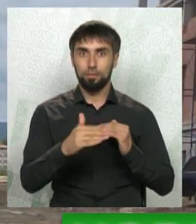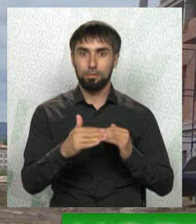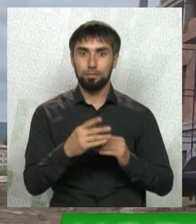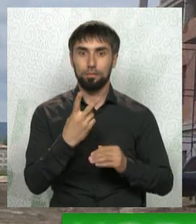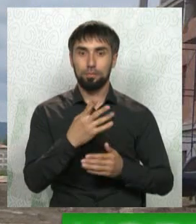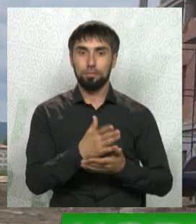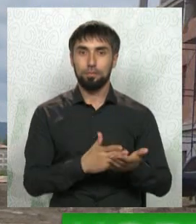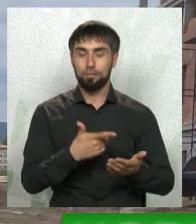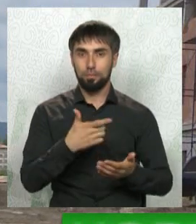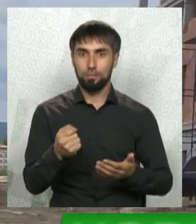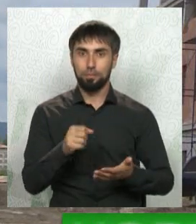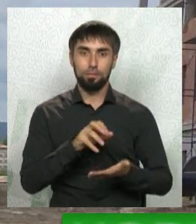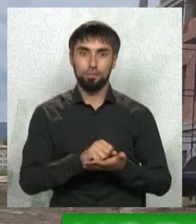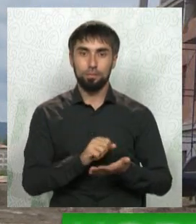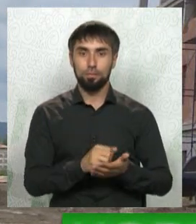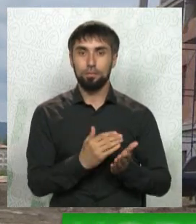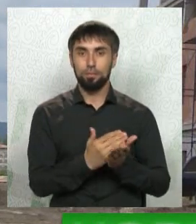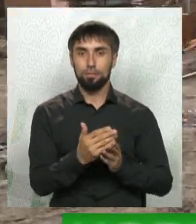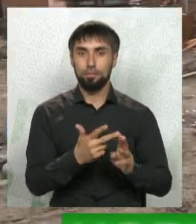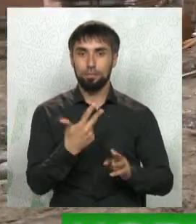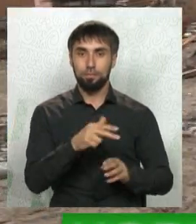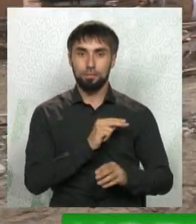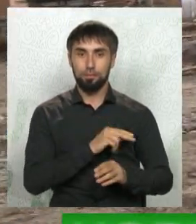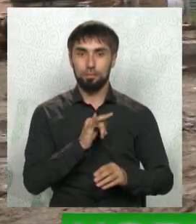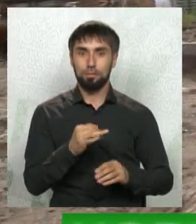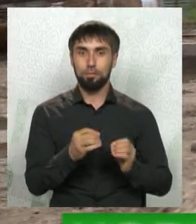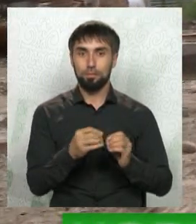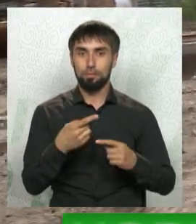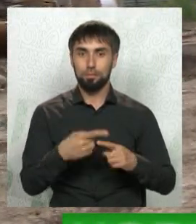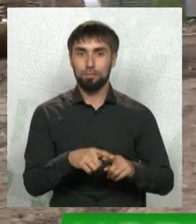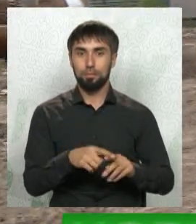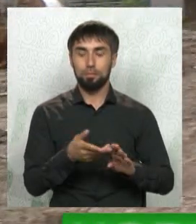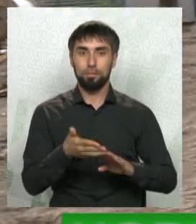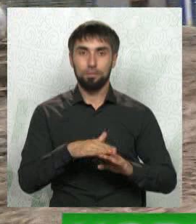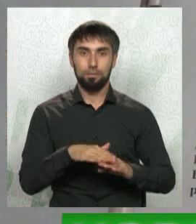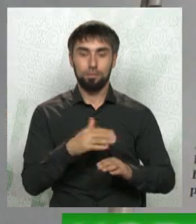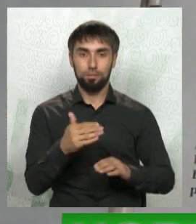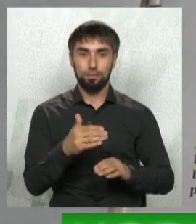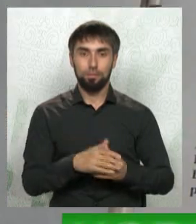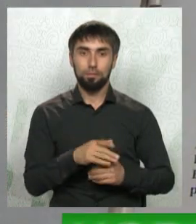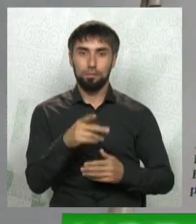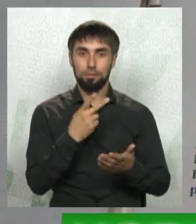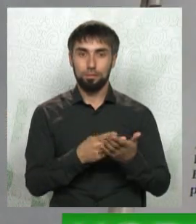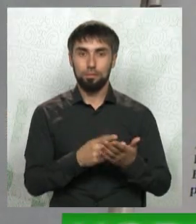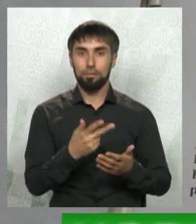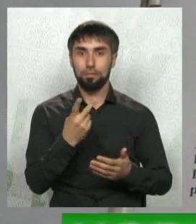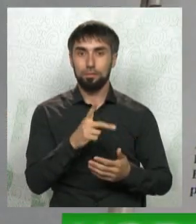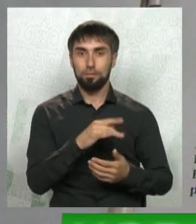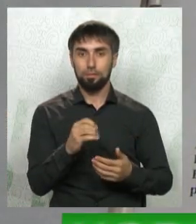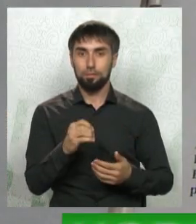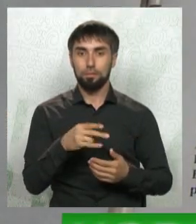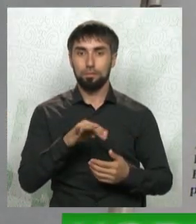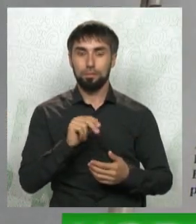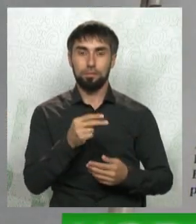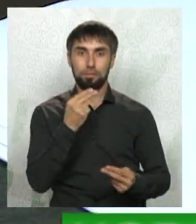2,5 гектара задействовано свыше 30 рабочих и 10 единиц тяжелой техники. Здесь предусмотрено 2 здания,